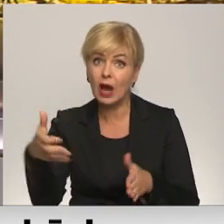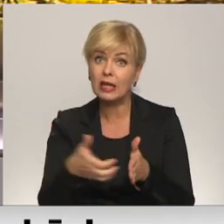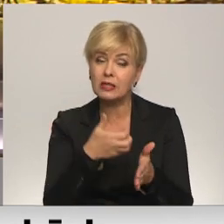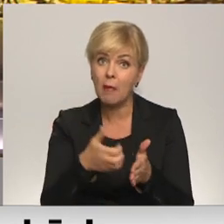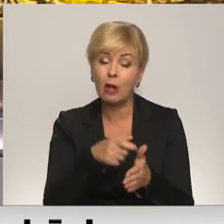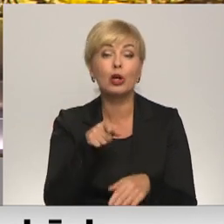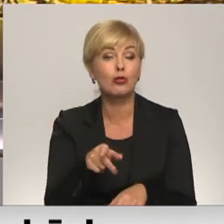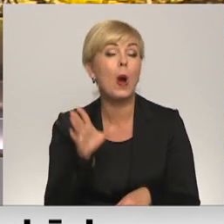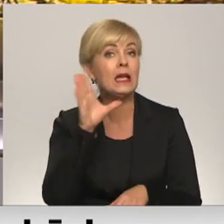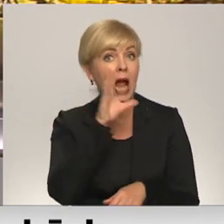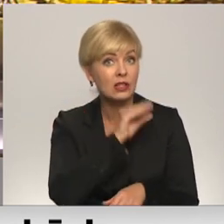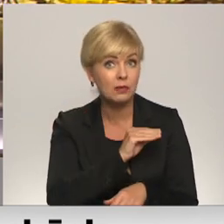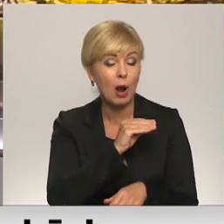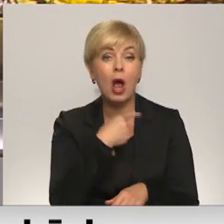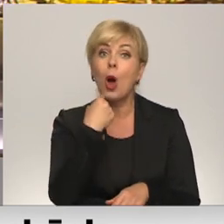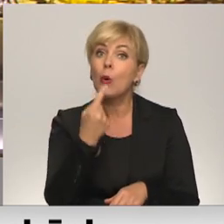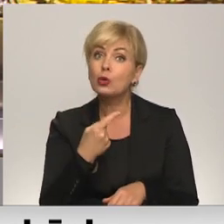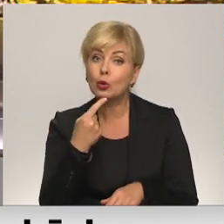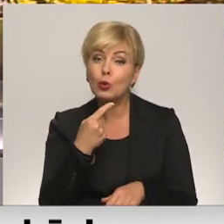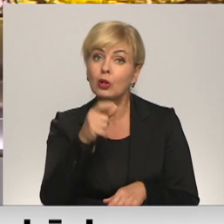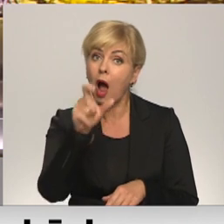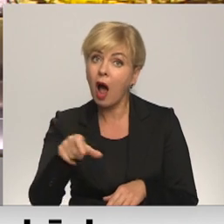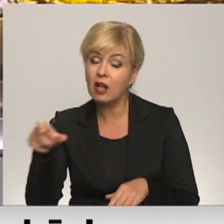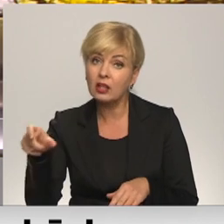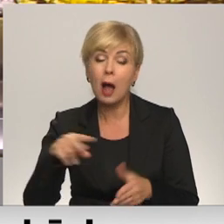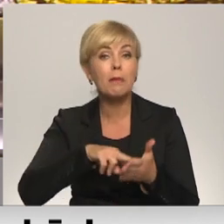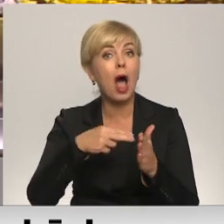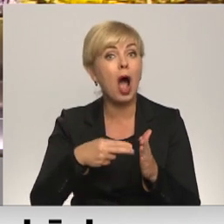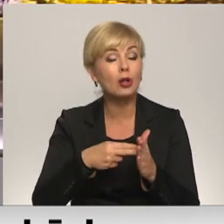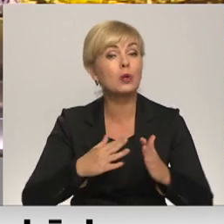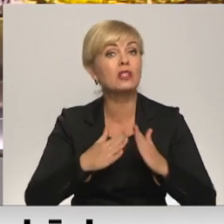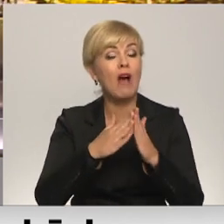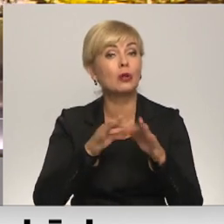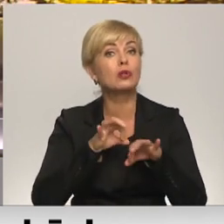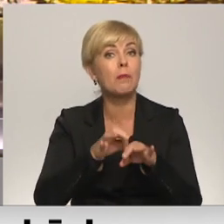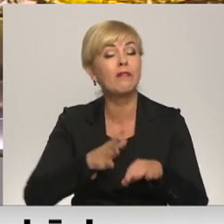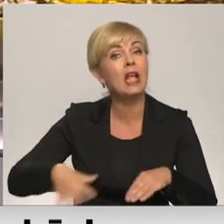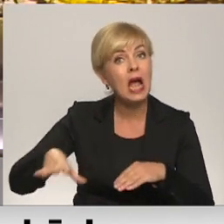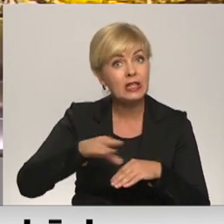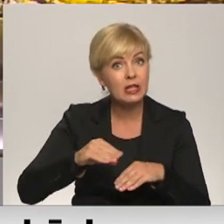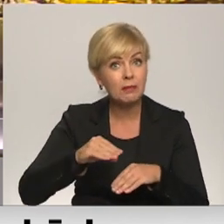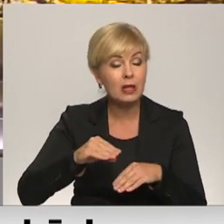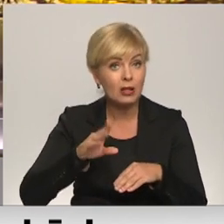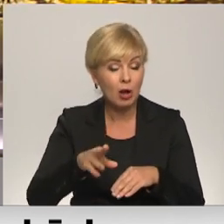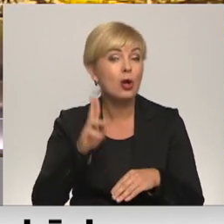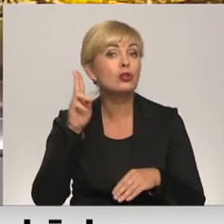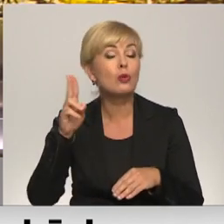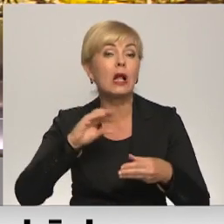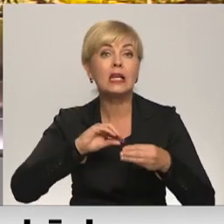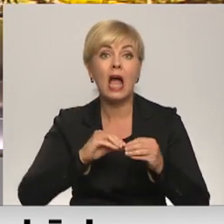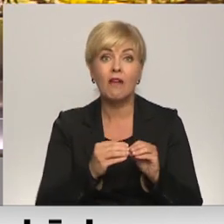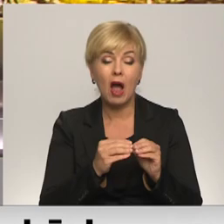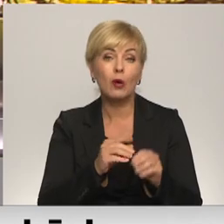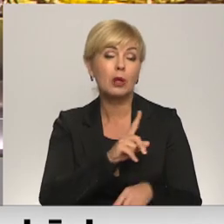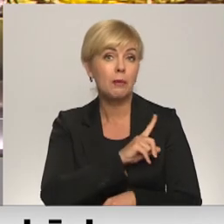šo iespēju. Uzrunāties skaidroja, ka plāno svētkus pavadīt ģimenes lokā un solīja ievērot piesardzību. Stāst